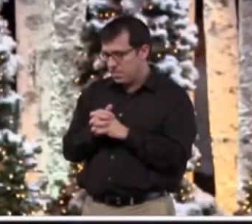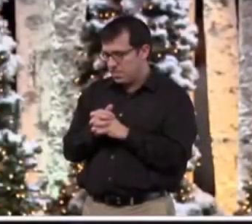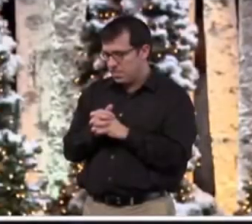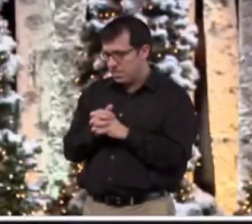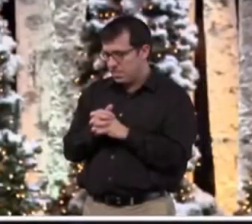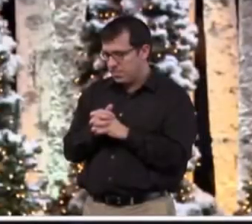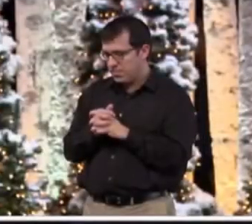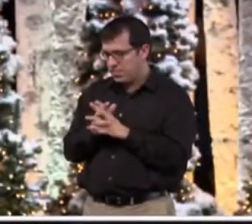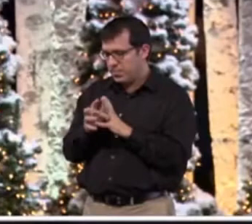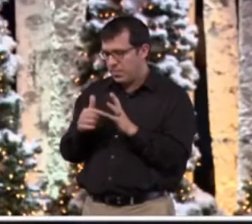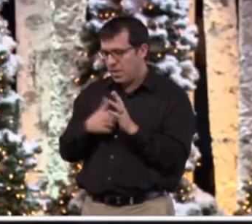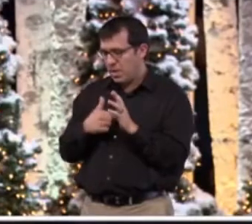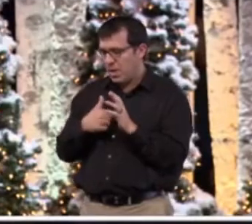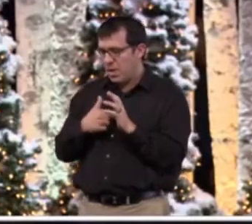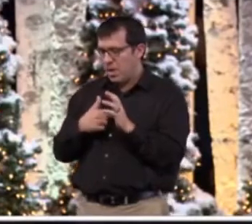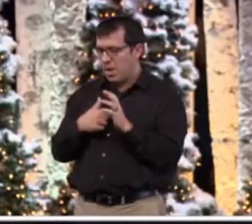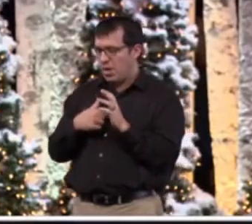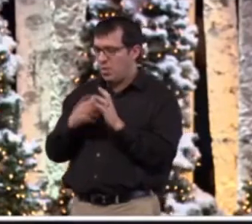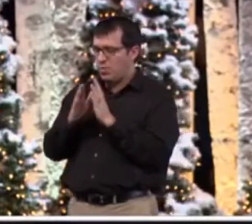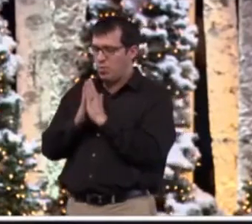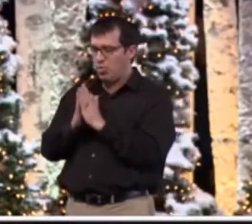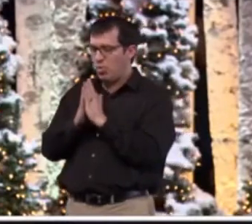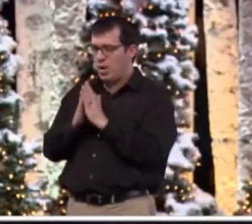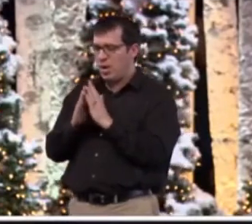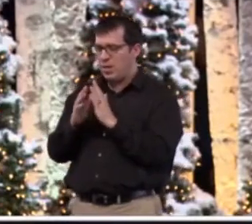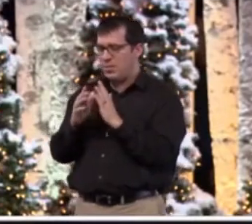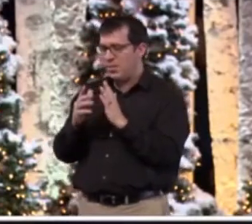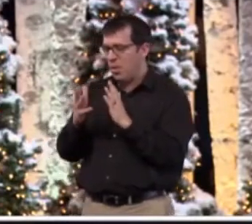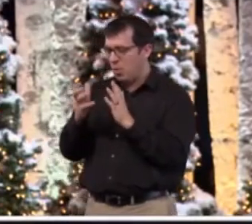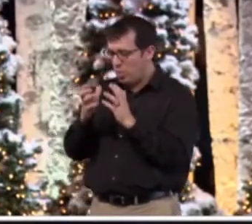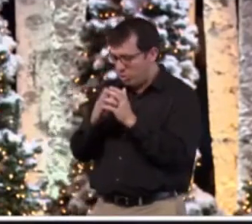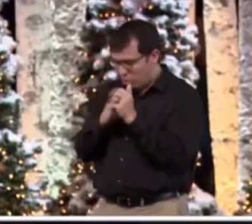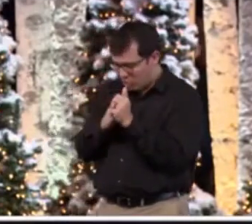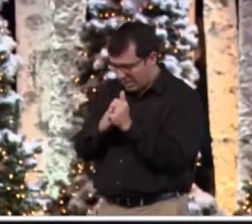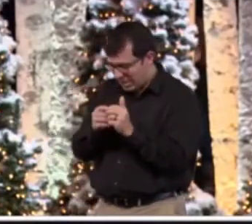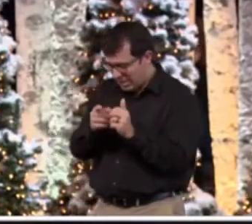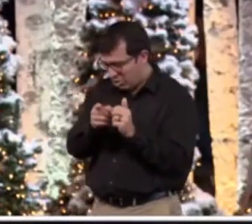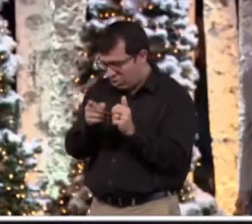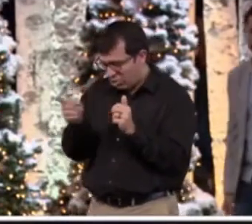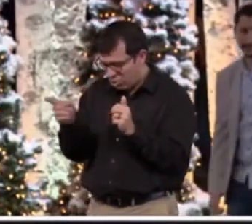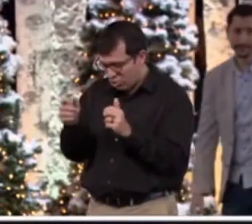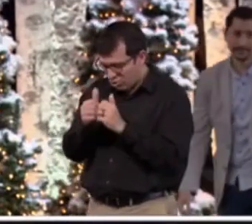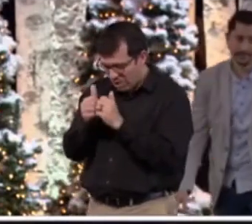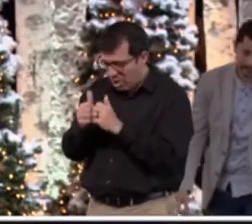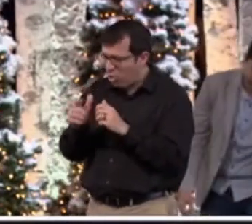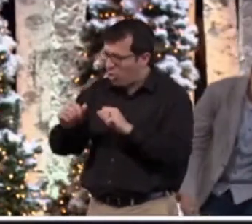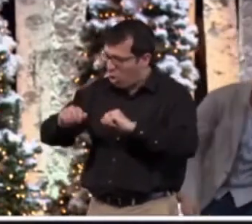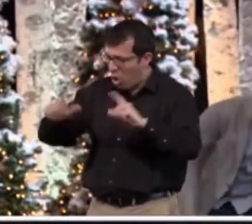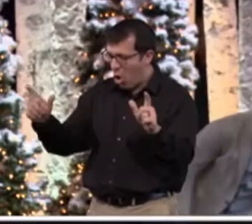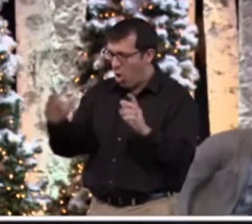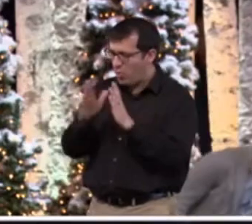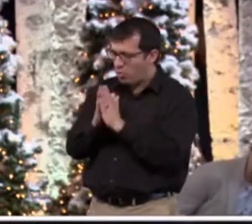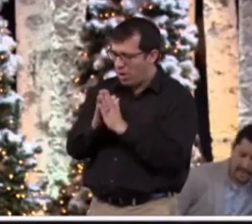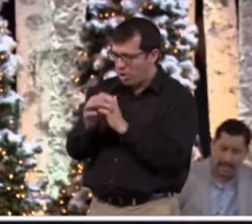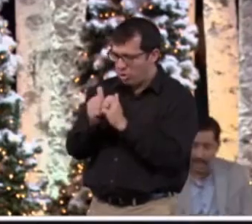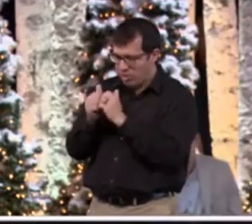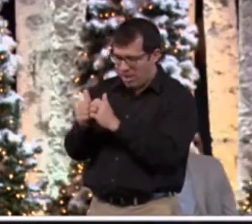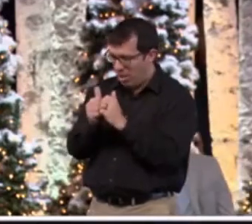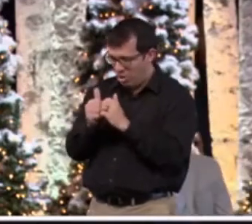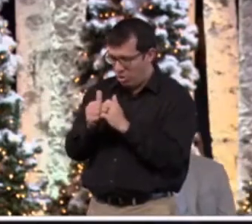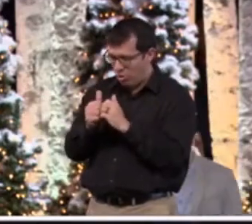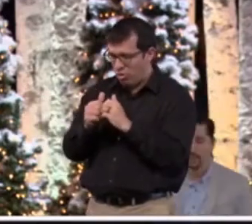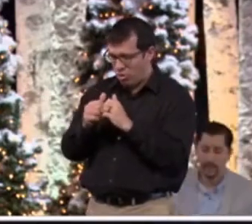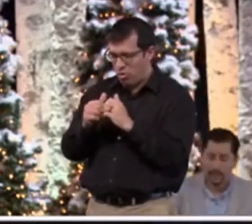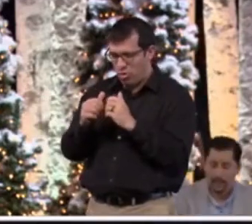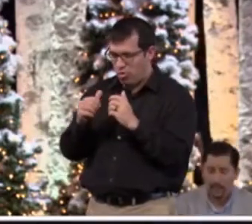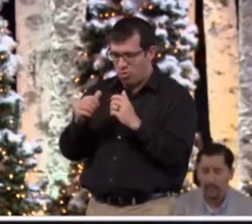म प्रार्थना गरेर अन्त्य गर्नेछु। म एकसाथ तपाईँहरू सबैलाई प्रार्थनामा अगुवाई गर्नेछु र हामी एकसाथ चर्को आवाजमा